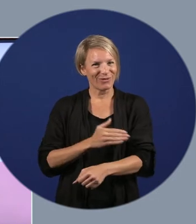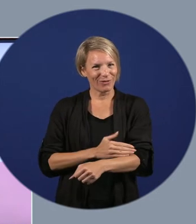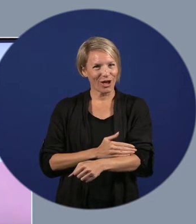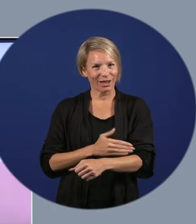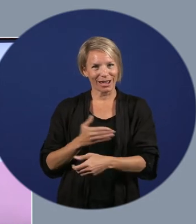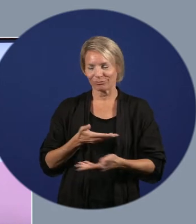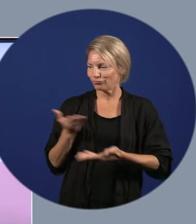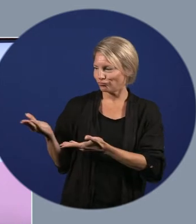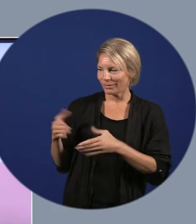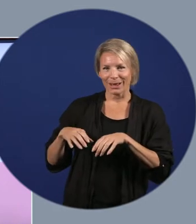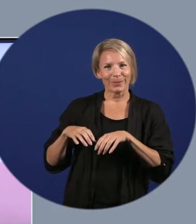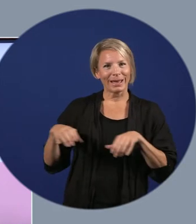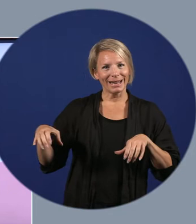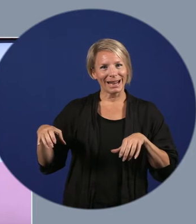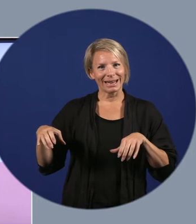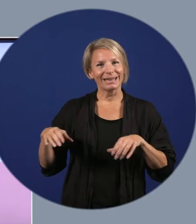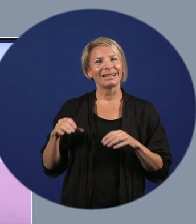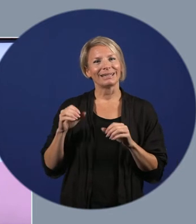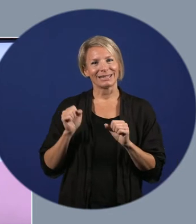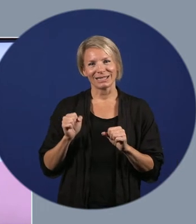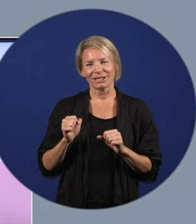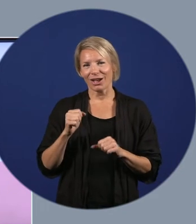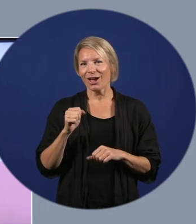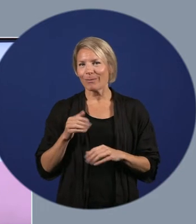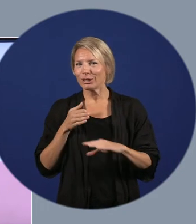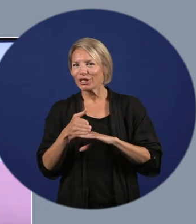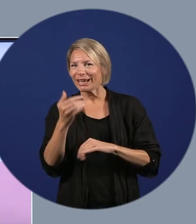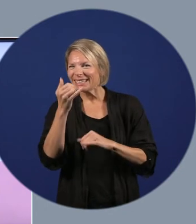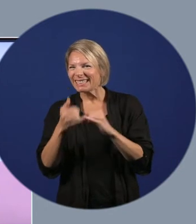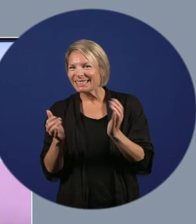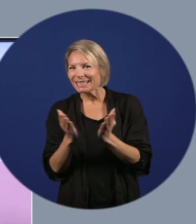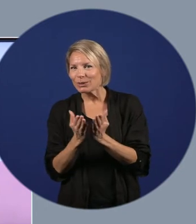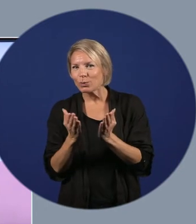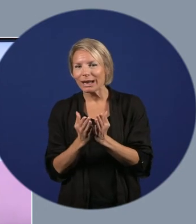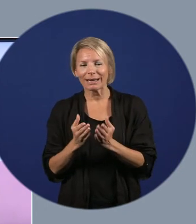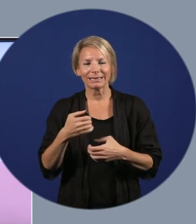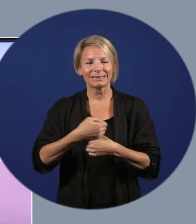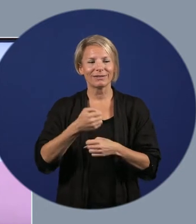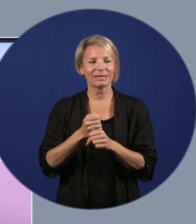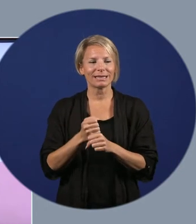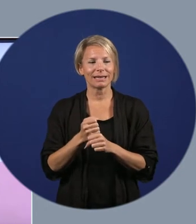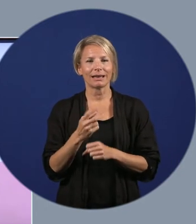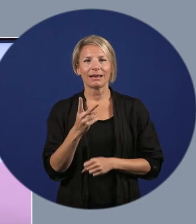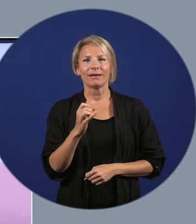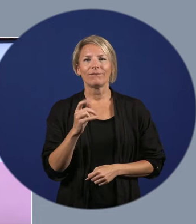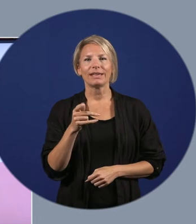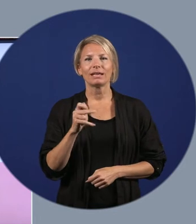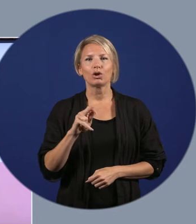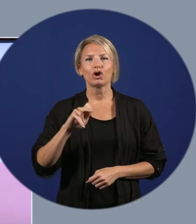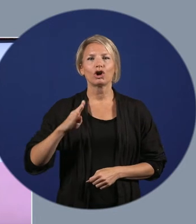vår panel så ska vi besöka sändningens sista skola. Det är då stiftelsen Viktor Rydberg gymnasium